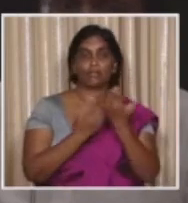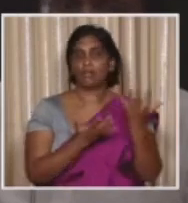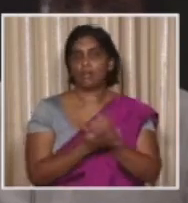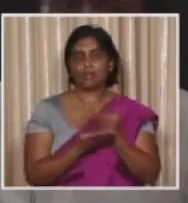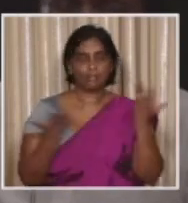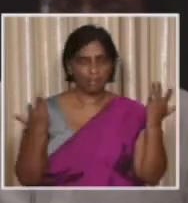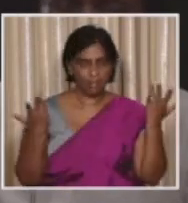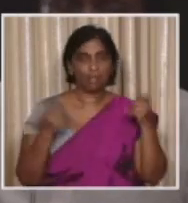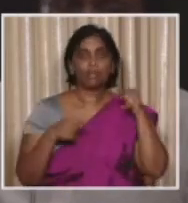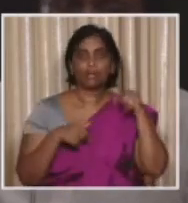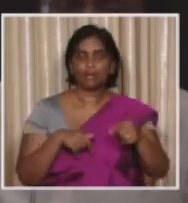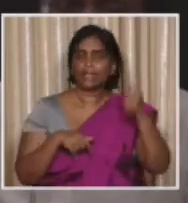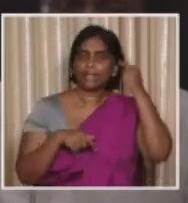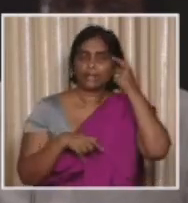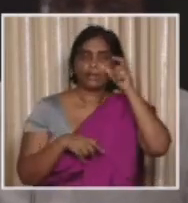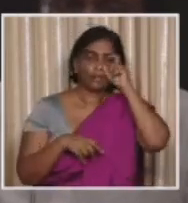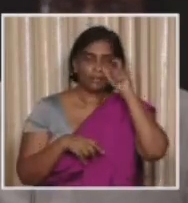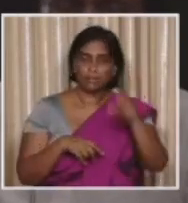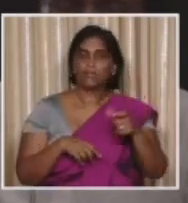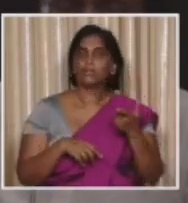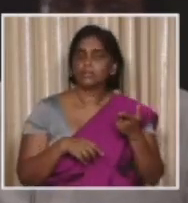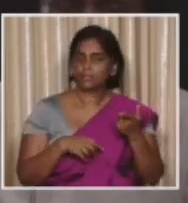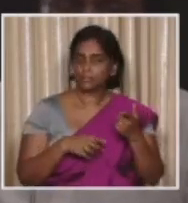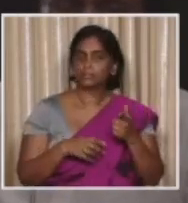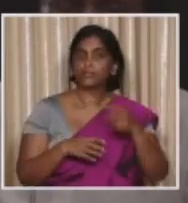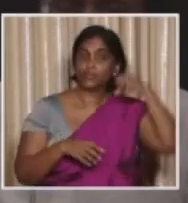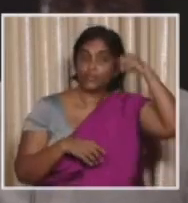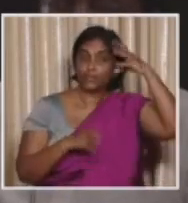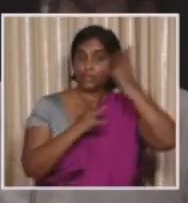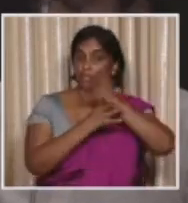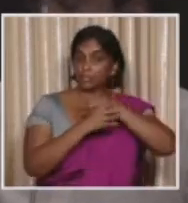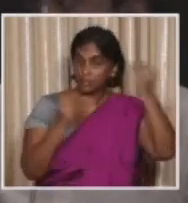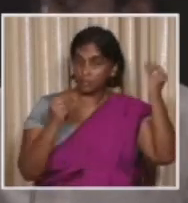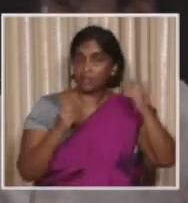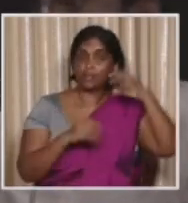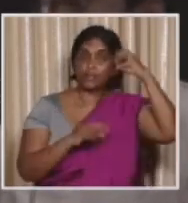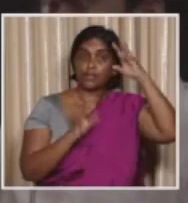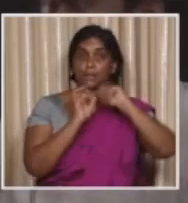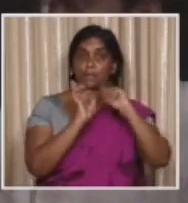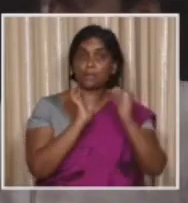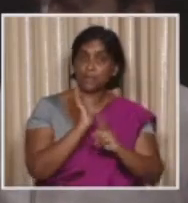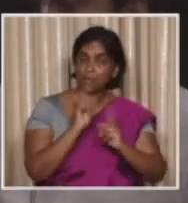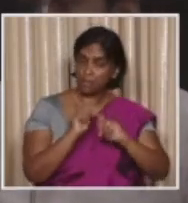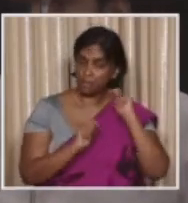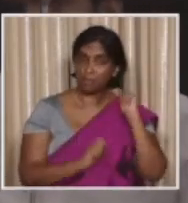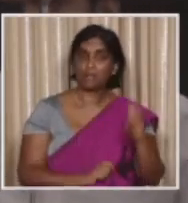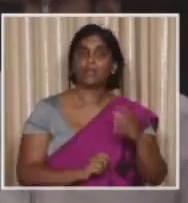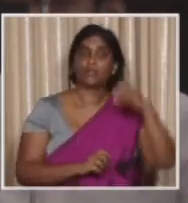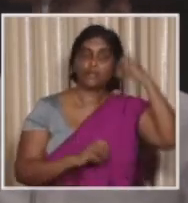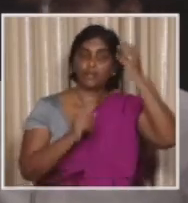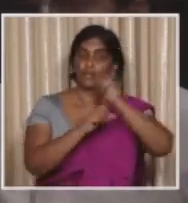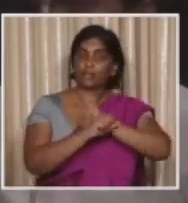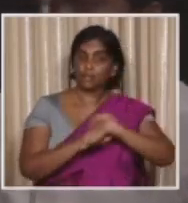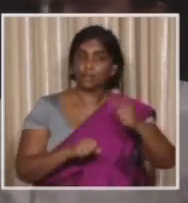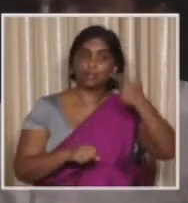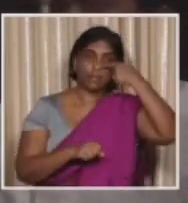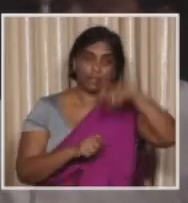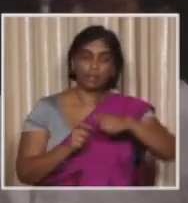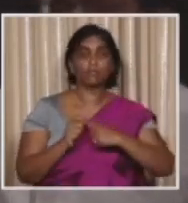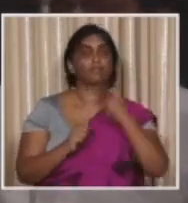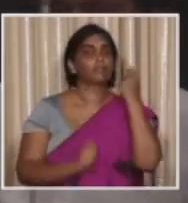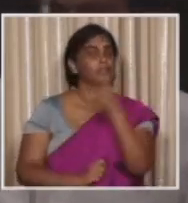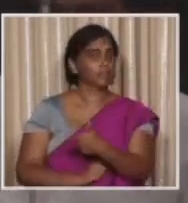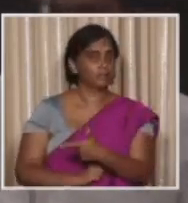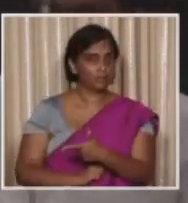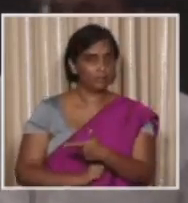කියලා. දැන් ඔබත් කල්පනා කරලා බලන්න විදුලිය නැති වෙලාවේ විදුලි බිලක් ගෙවනවා. විදුලිය නැති වෙලාවේ ඉන්ධන වලටත් මිල